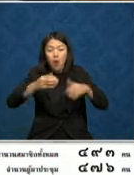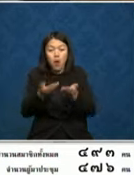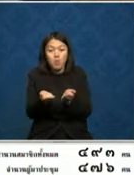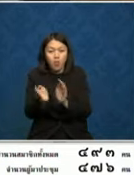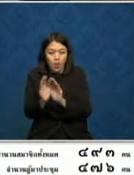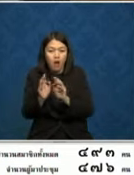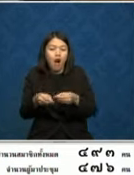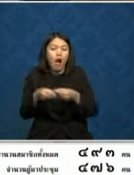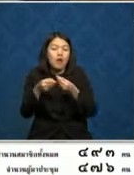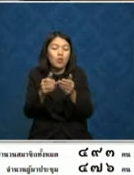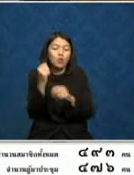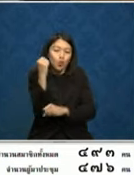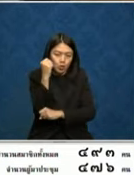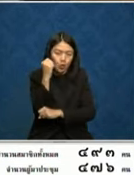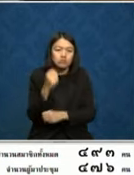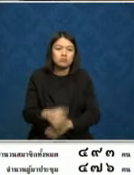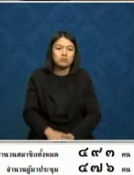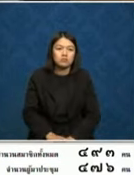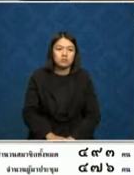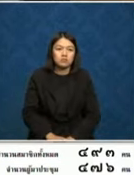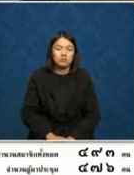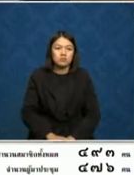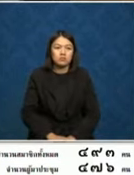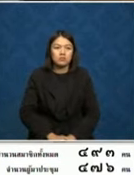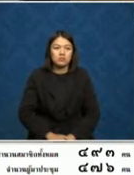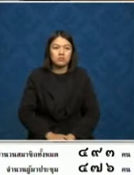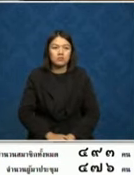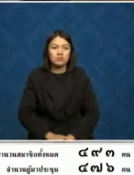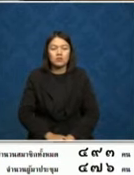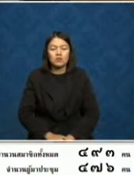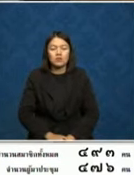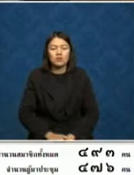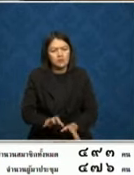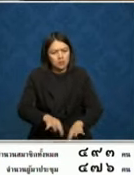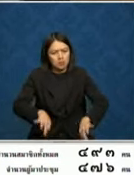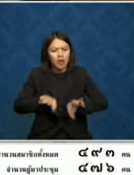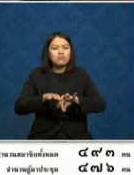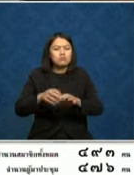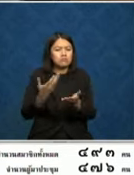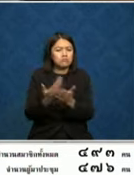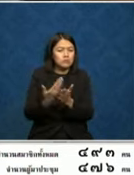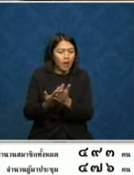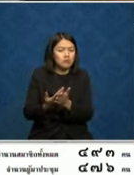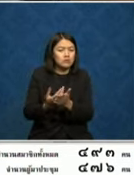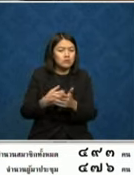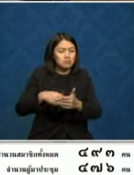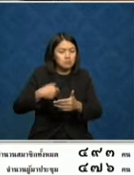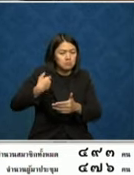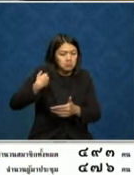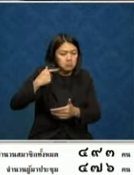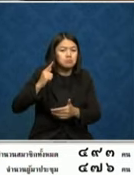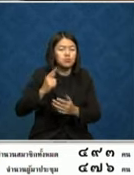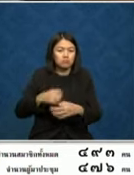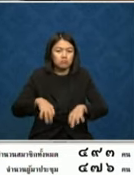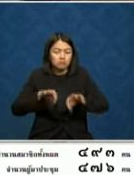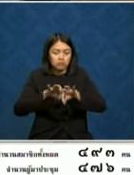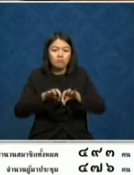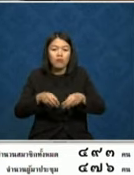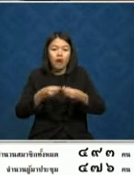นะครับนี่คือสิ่งที่อยากจะกราบเรียนว่าความคุ้มค่าอีกอันนึงก็เป็นที่ท่านต้องทำ